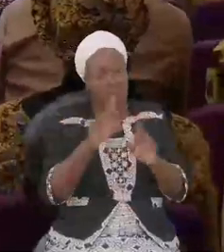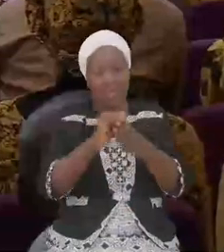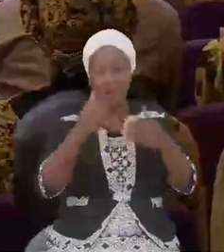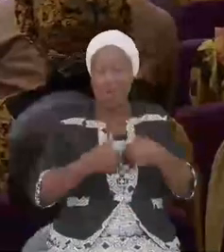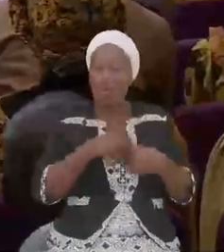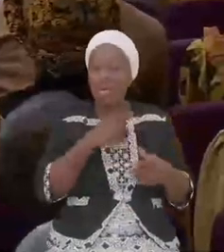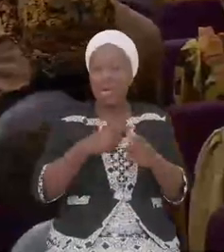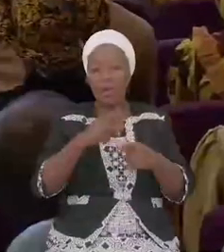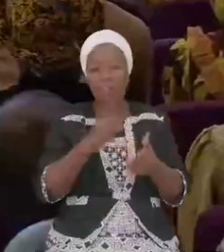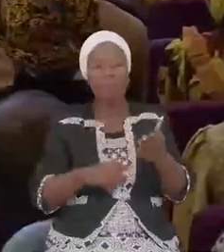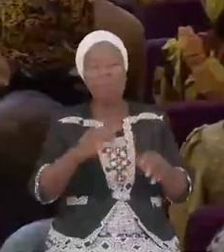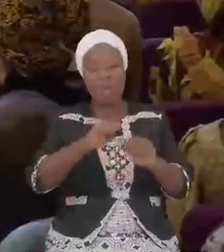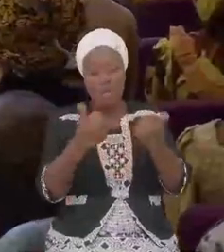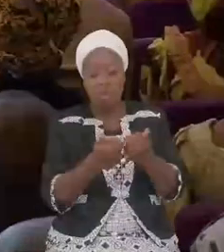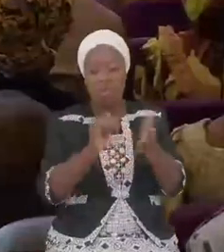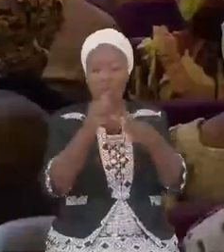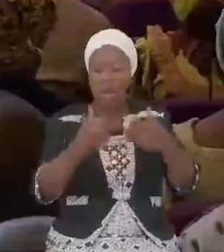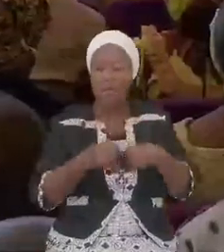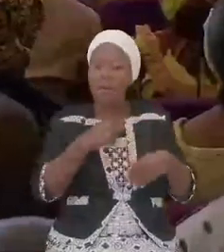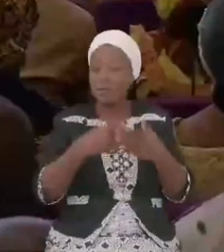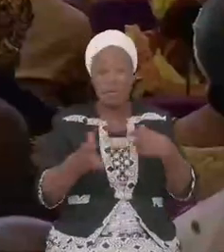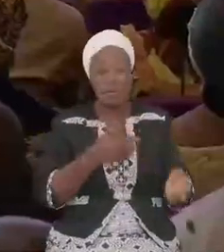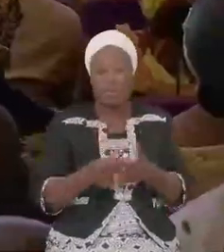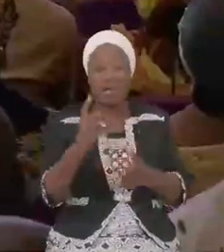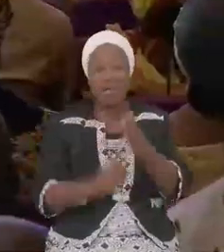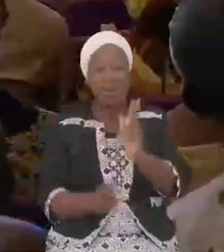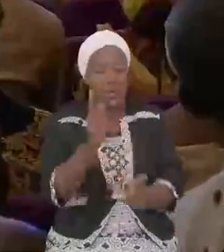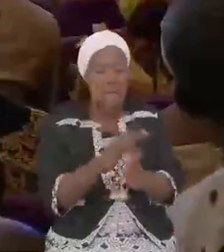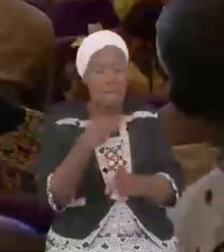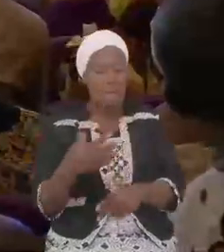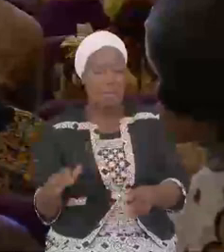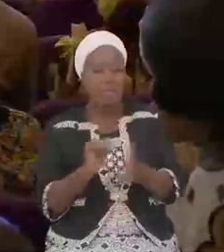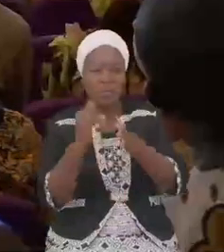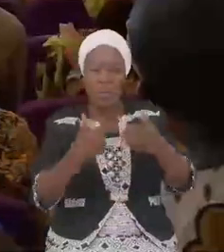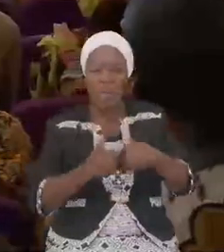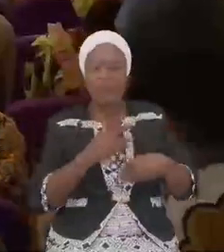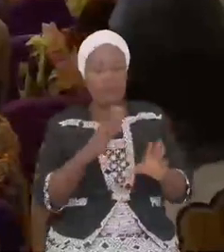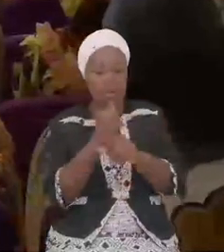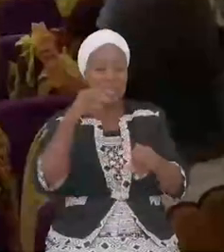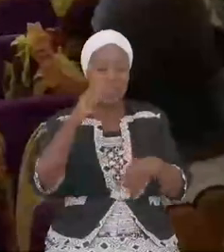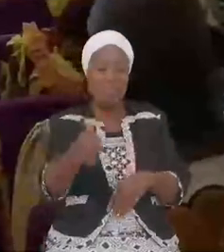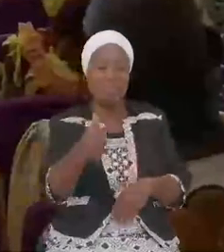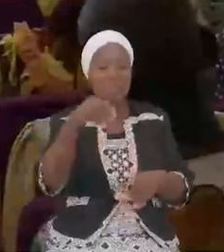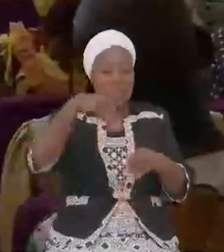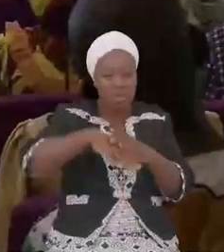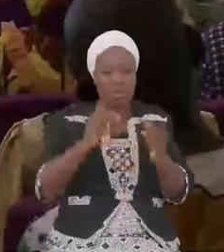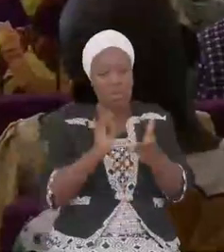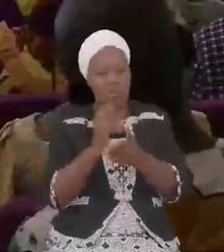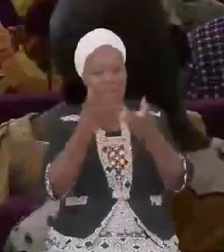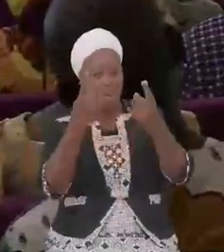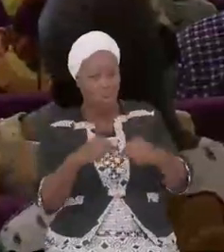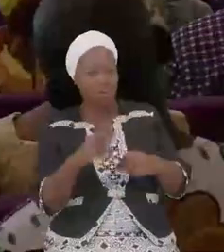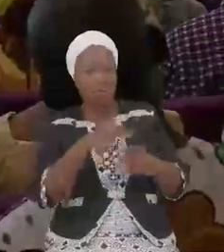avez, la relation que vous avez sur terre, quelles que soient les choses dans lesquelles vous vous êtes plongé, que vous appelez